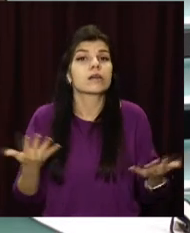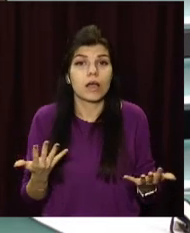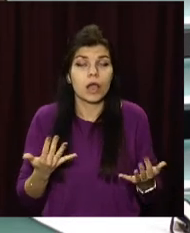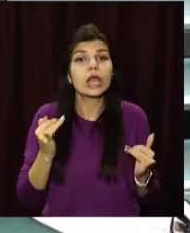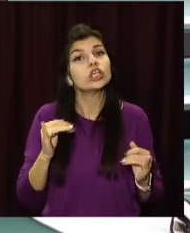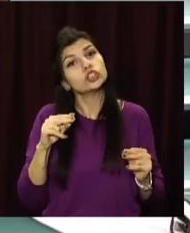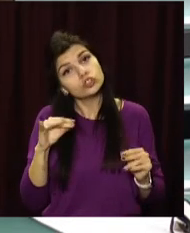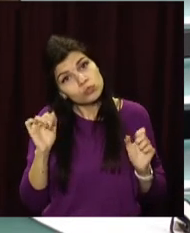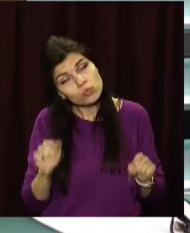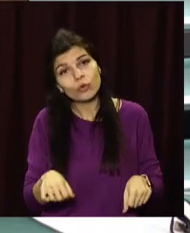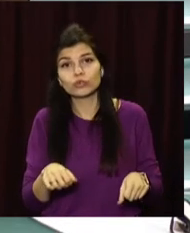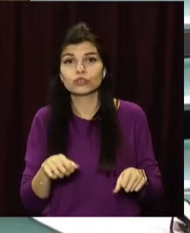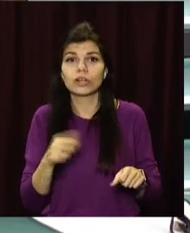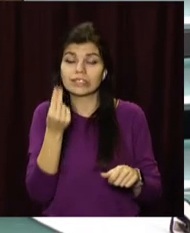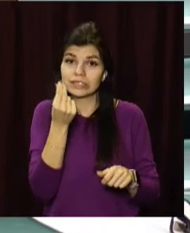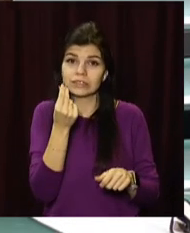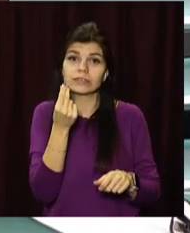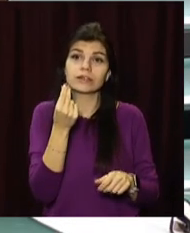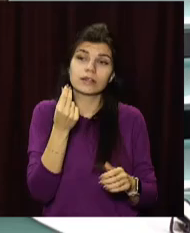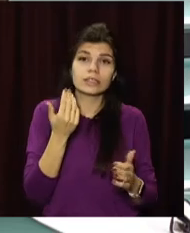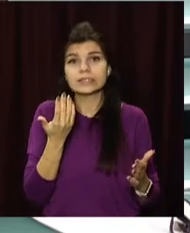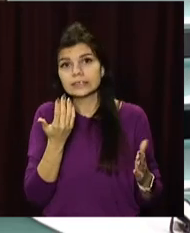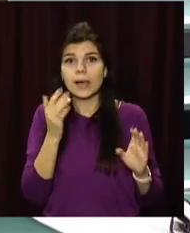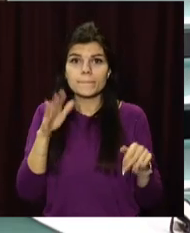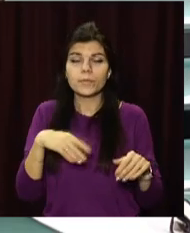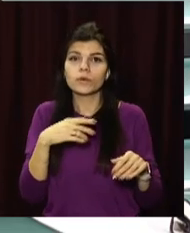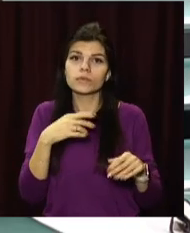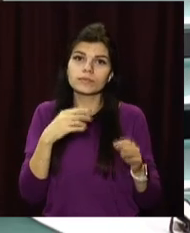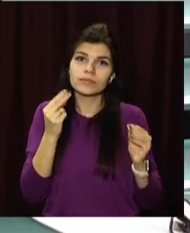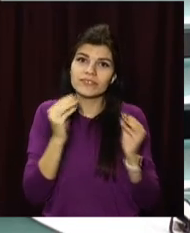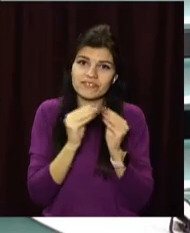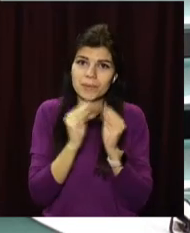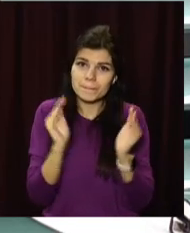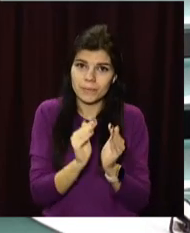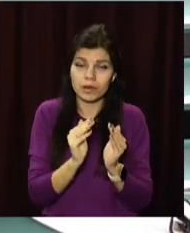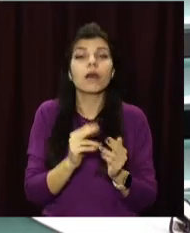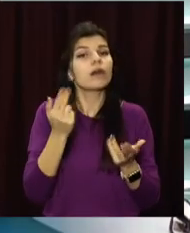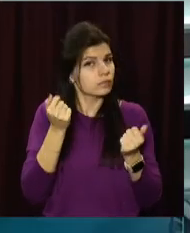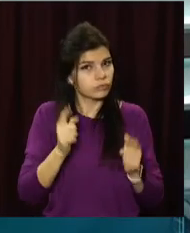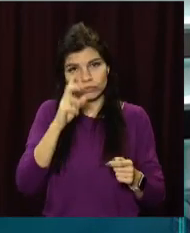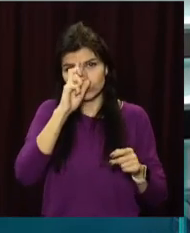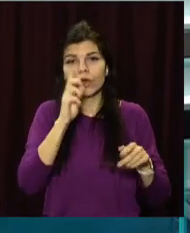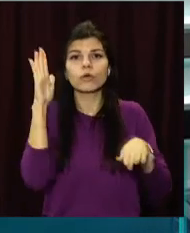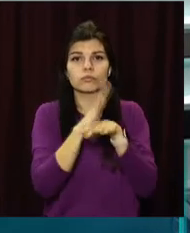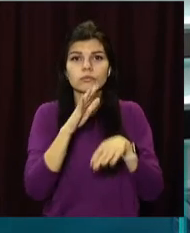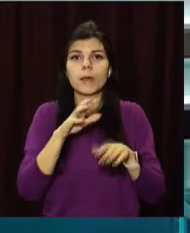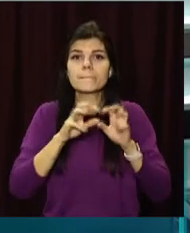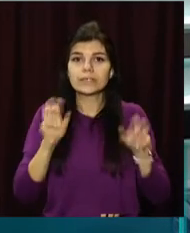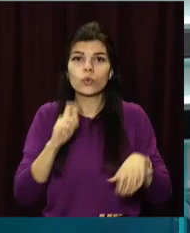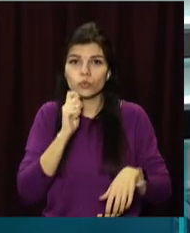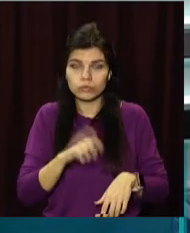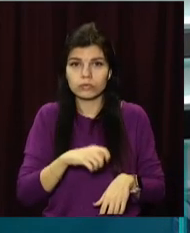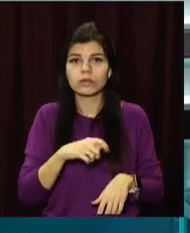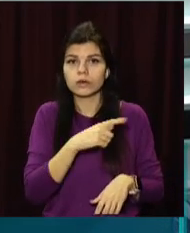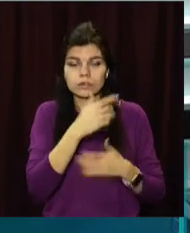можна буде її якось потім переглянути? Уряд дійсно за дорученням президента України визначив